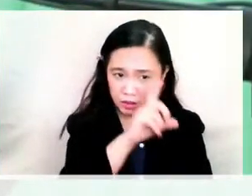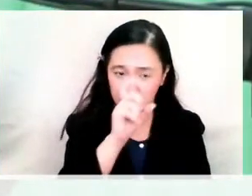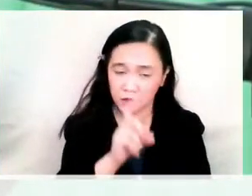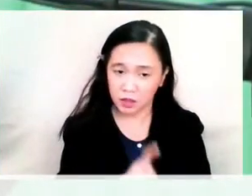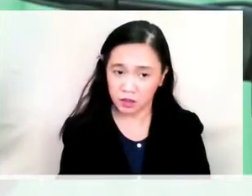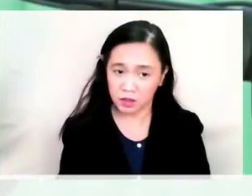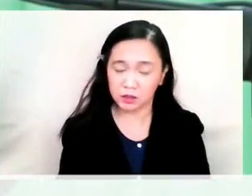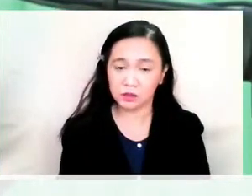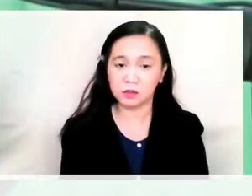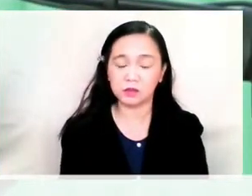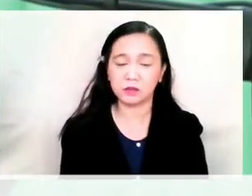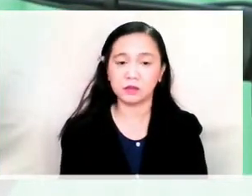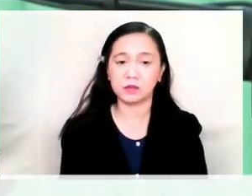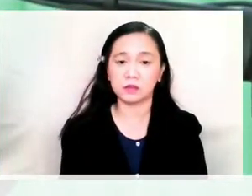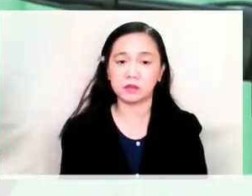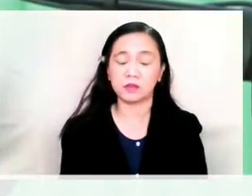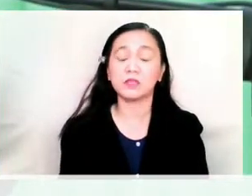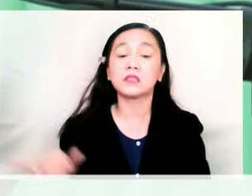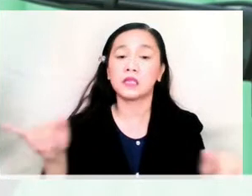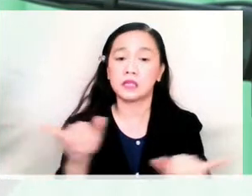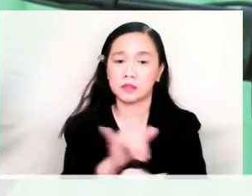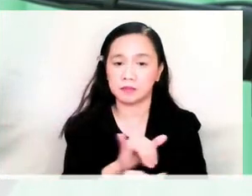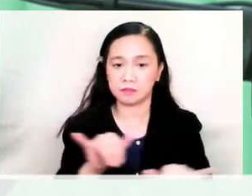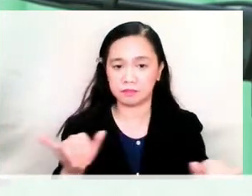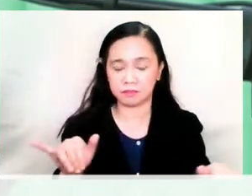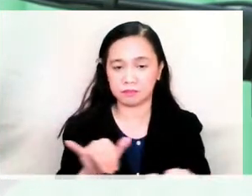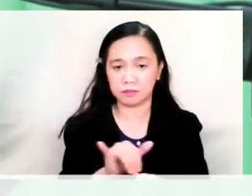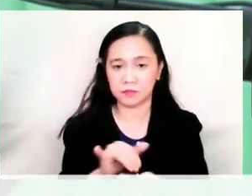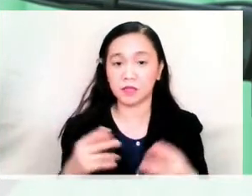Tayo din ngayon ay nasa gitna ng bagyo.